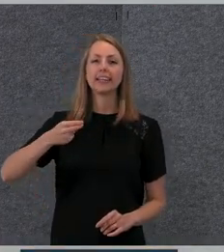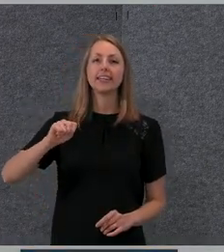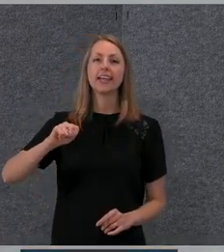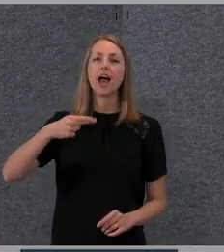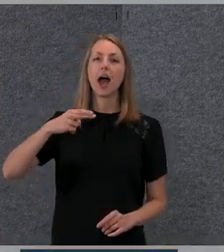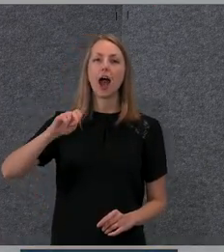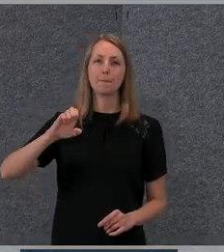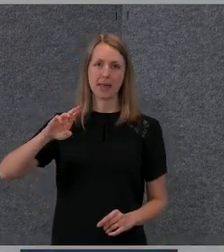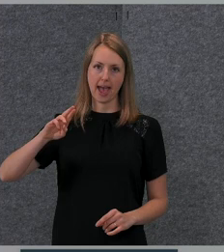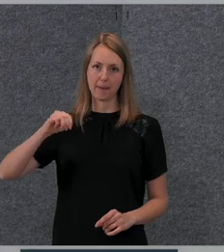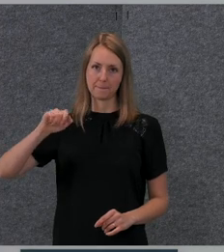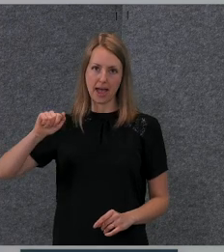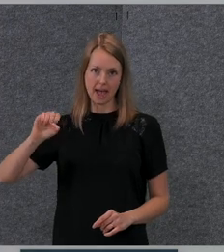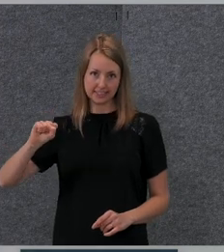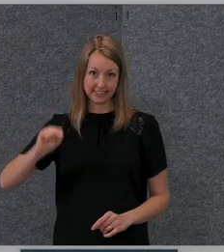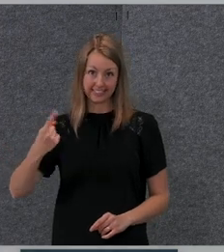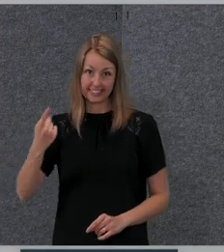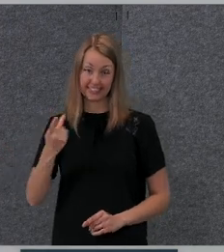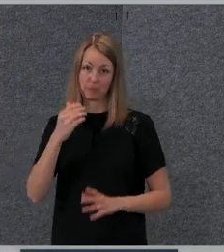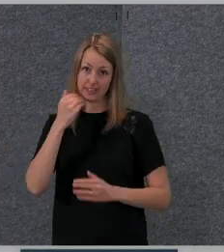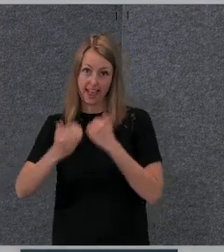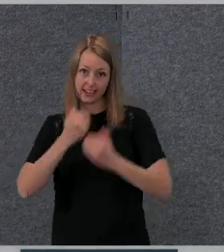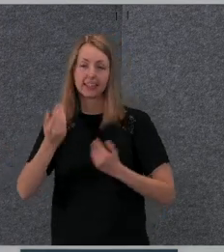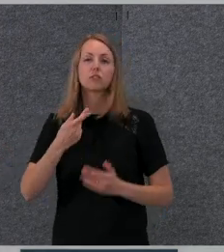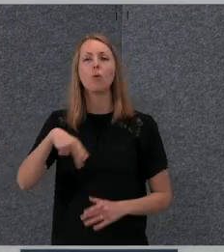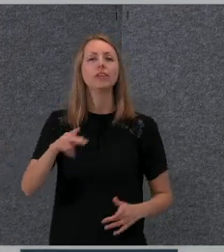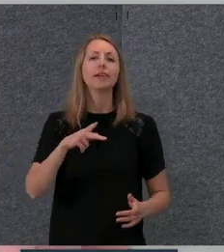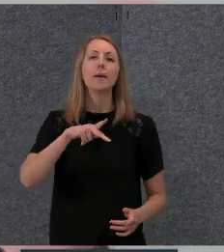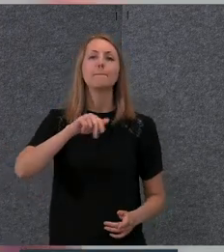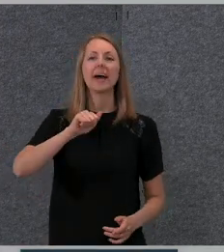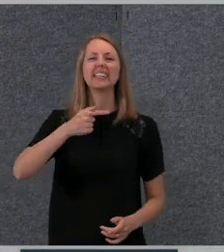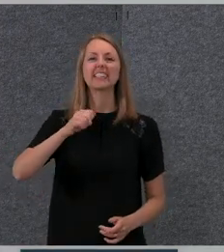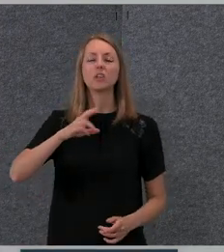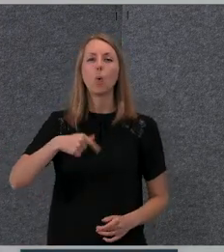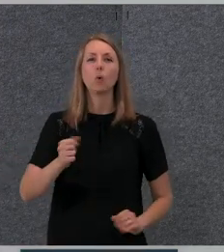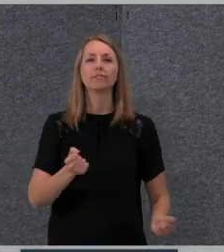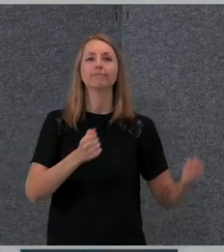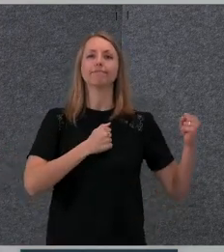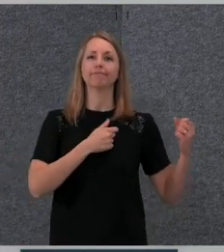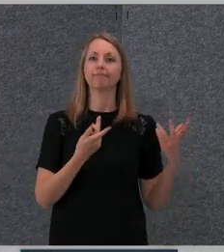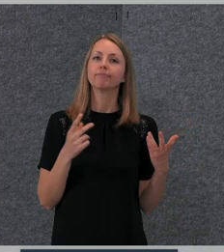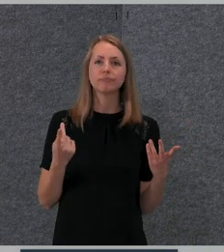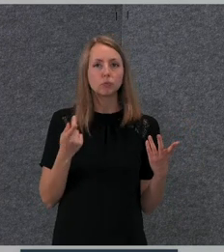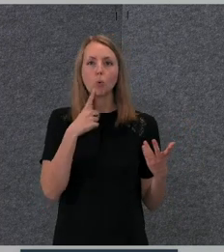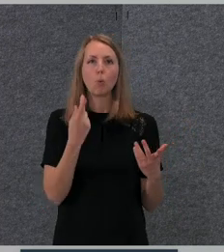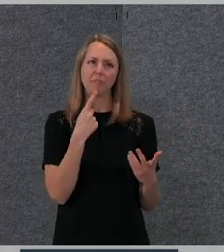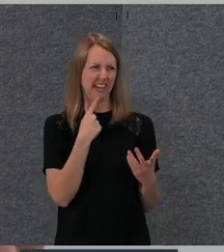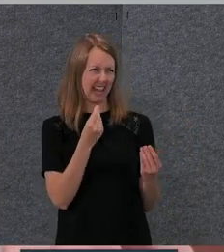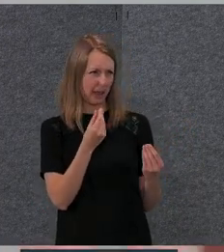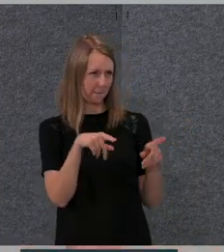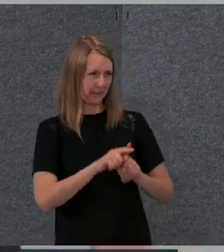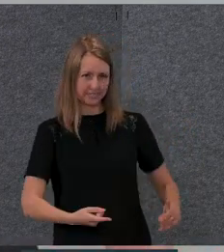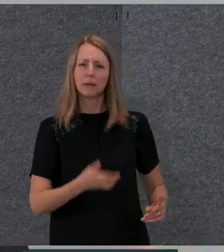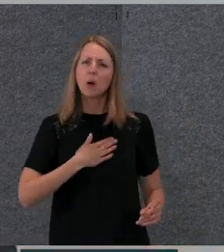Teil dieses Begriffes, nämlich der Patriot, gilt ja gemeinhin als nicht so gut beleumundet. Aber in Verbindung mit